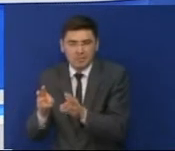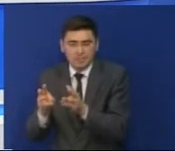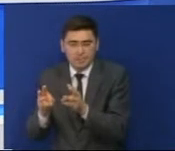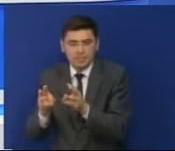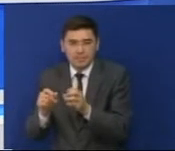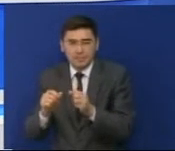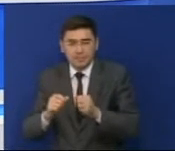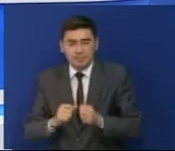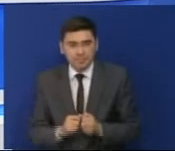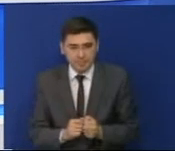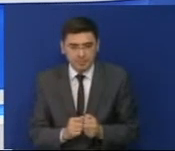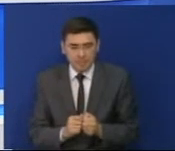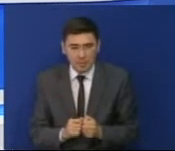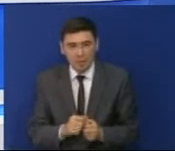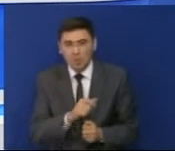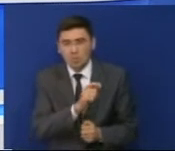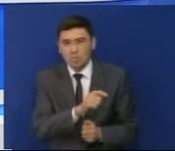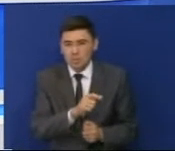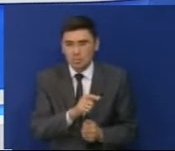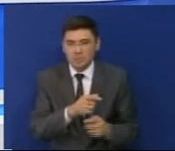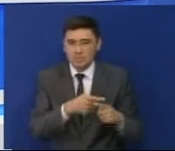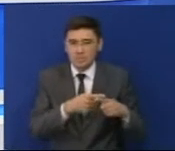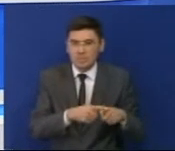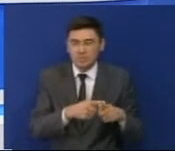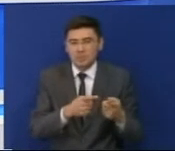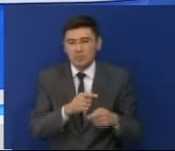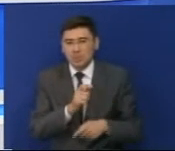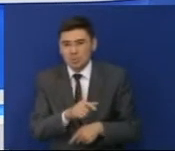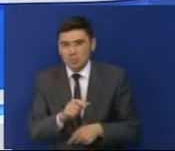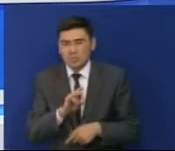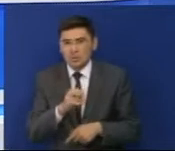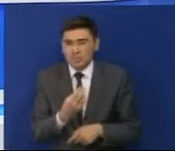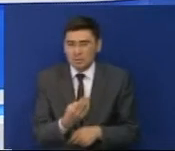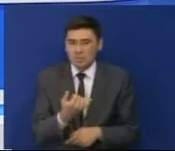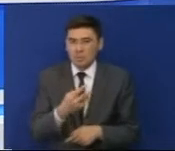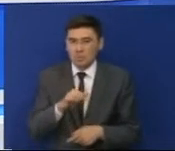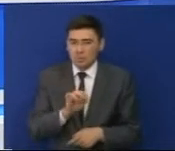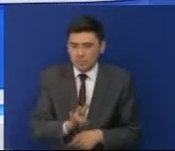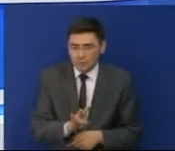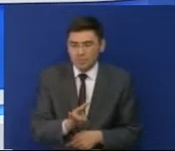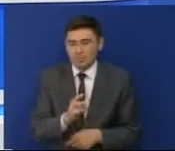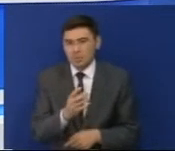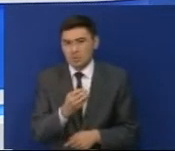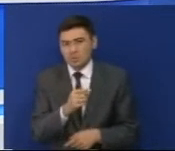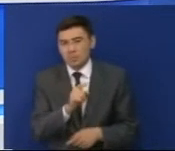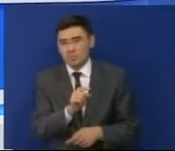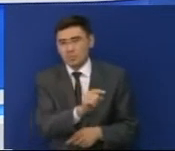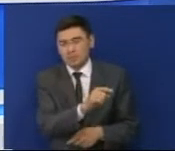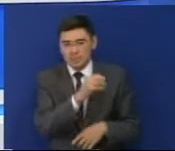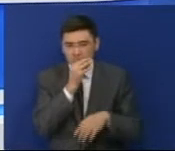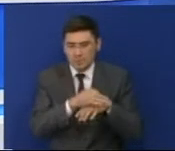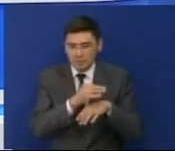жөніндегі департаменттің барлық күштері мен құралдары, сондай-ақ Ұлттық Ұлан әскери бөлімінен жергілікті атқарушы